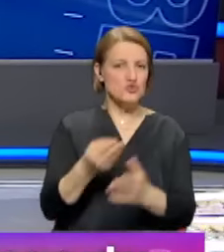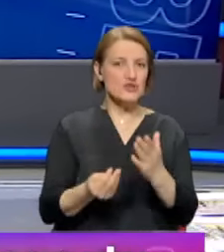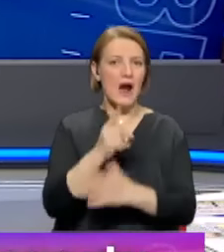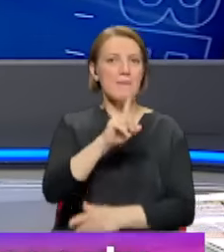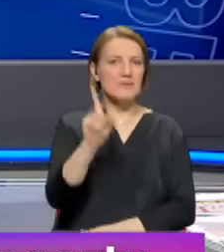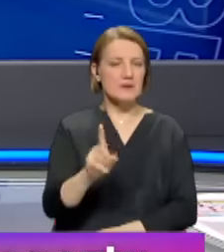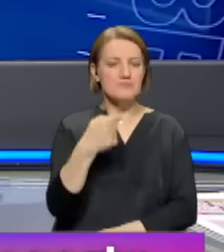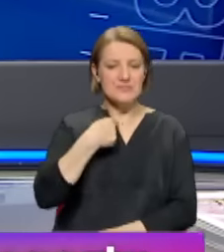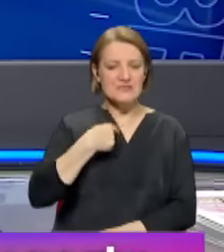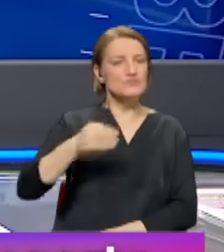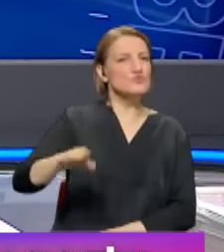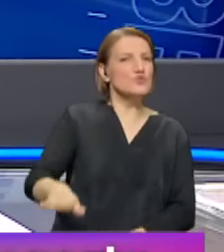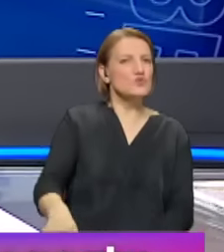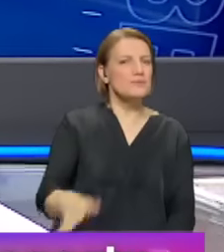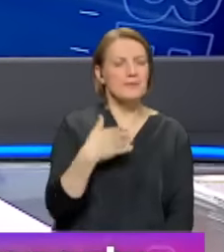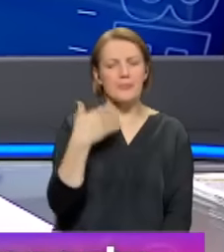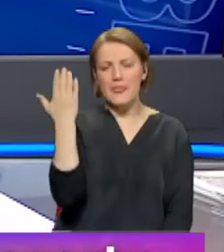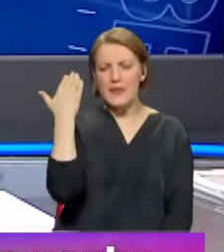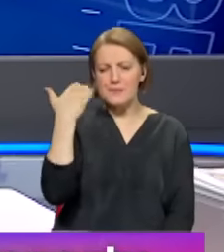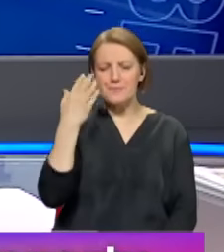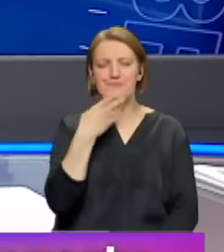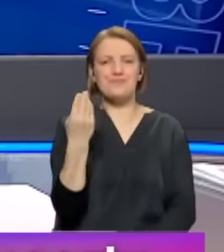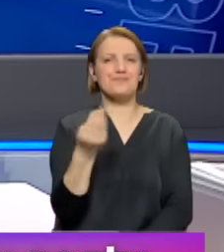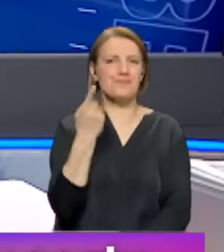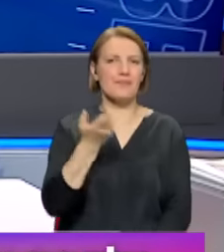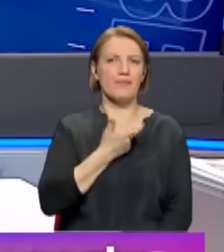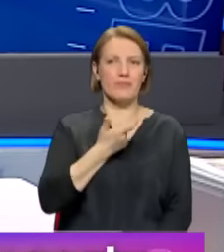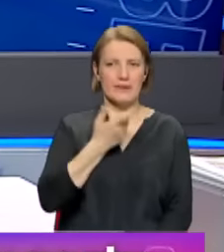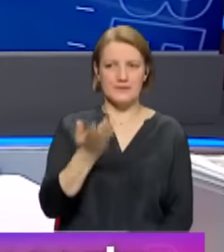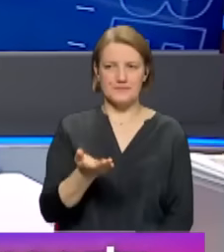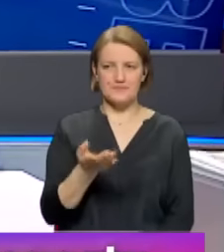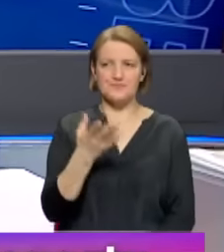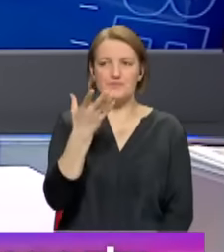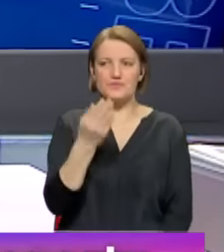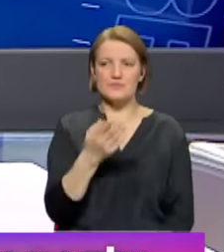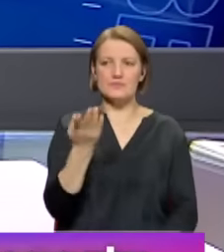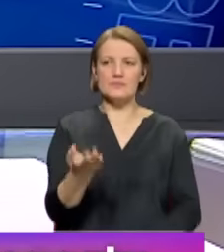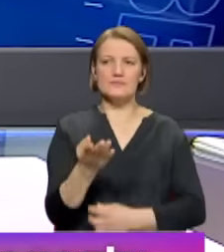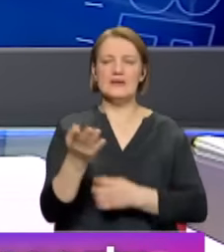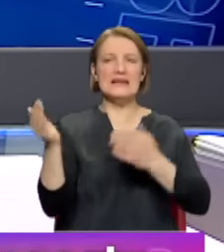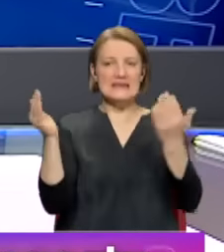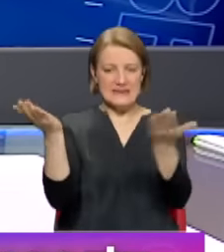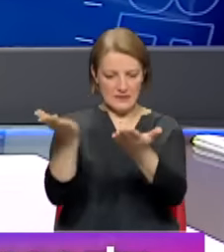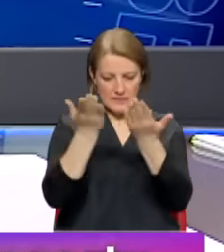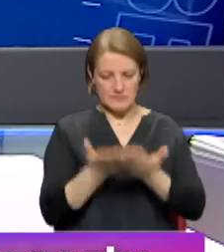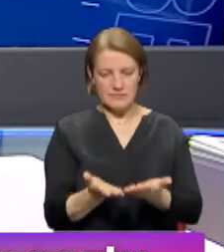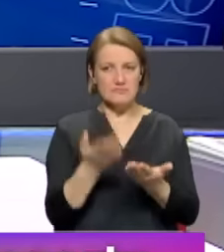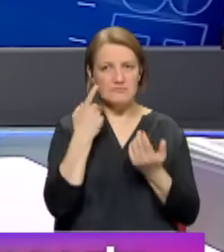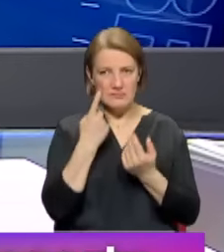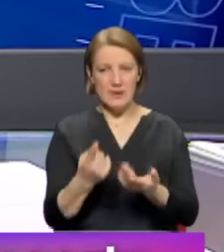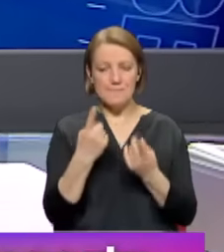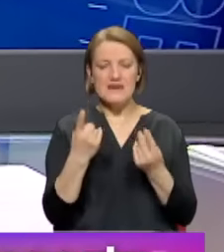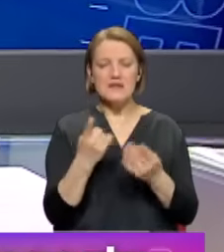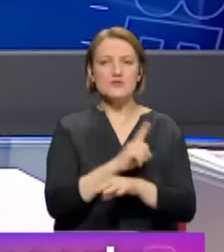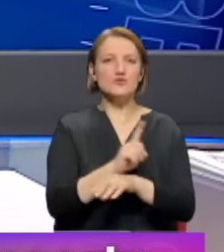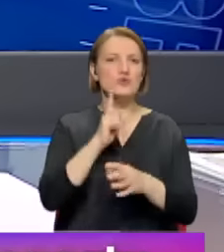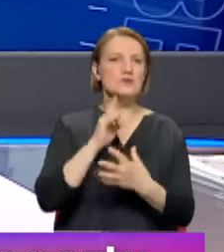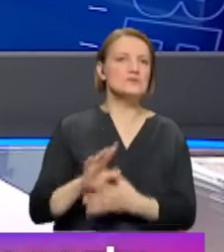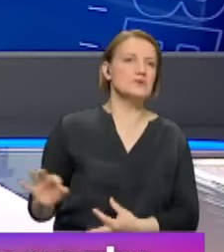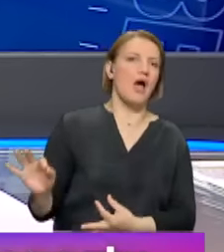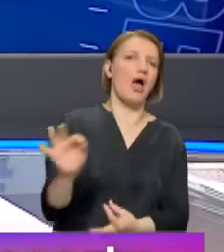Bizim çocukluğumuzda, bizim gençliğimizde, öğrenciliğimizde olan müfredatı getirsinler, koysunlar. Zaten bir sürü